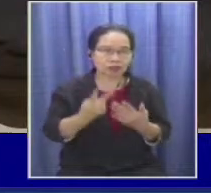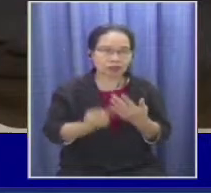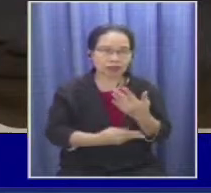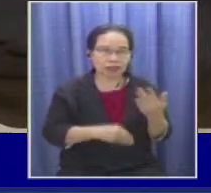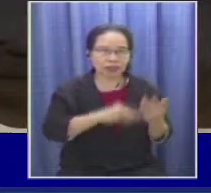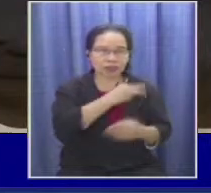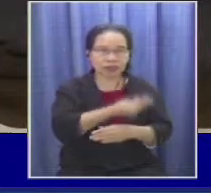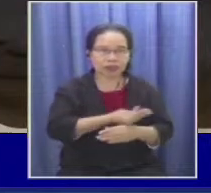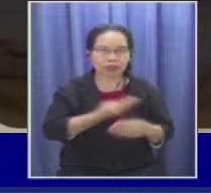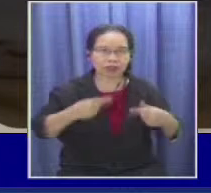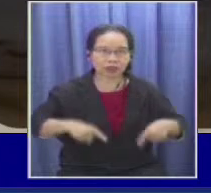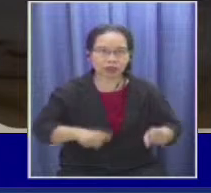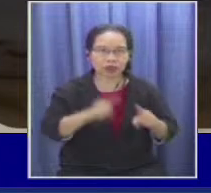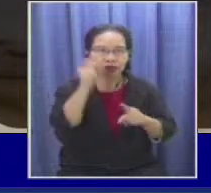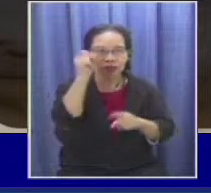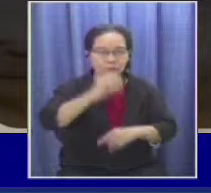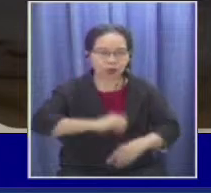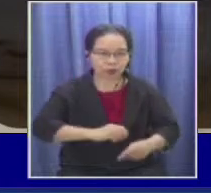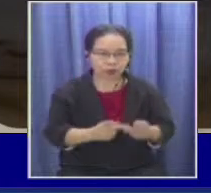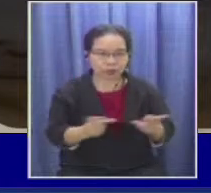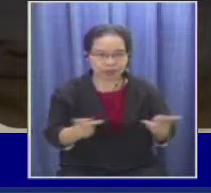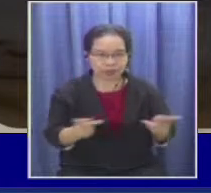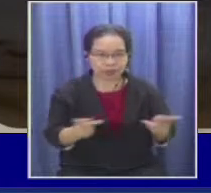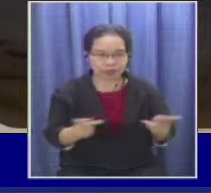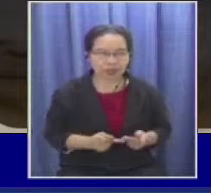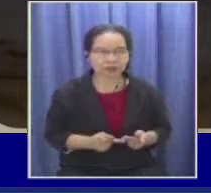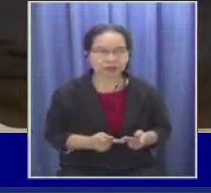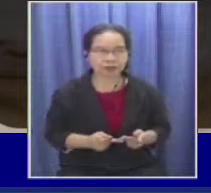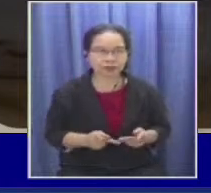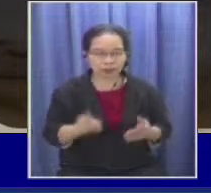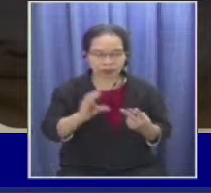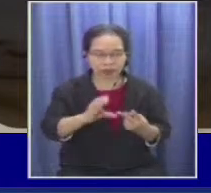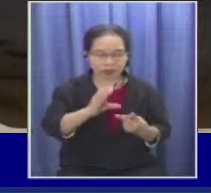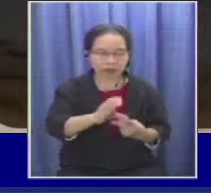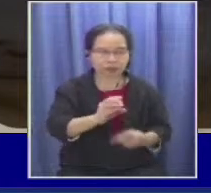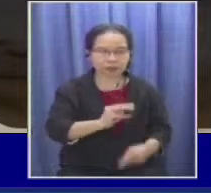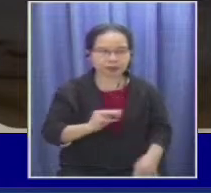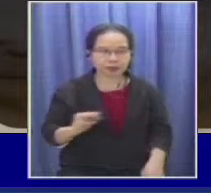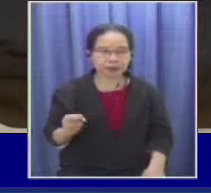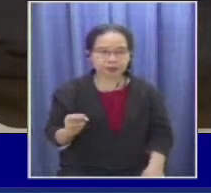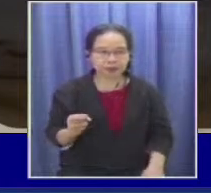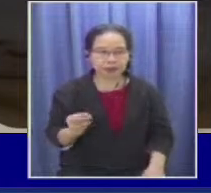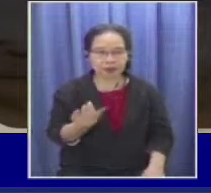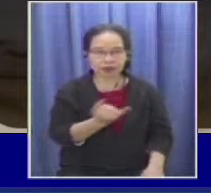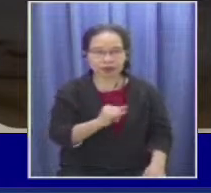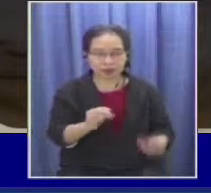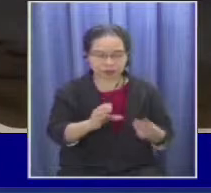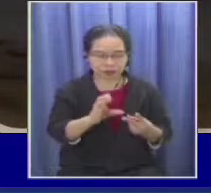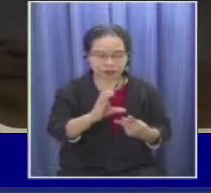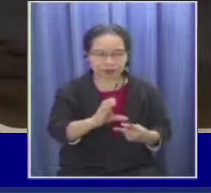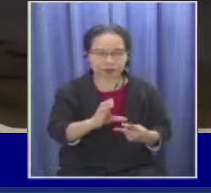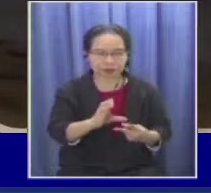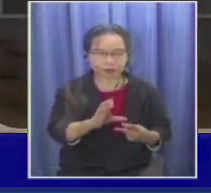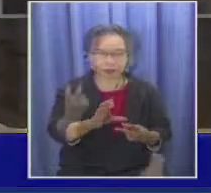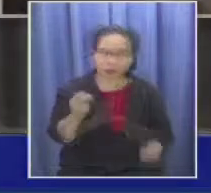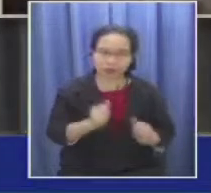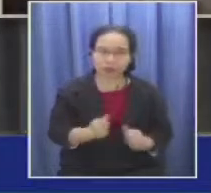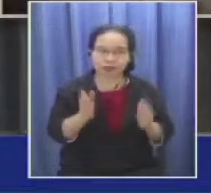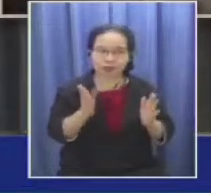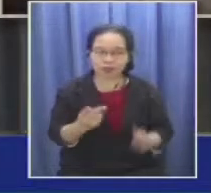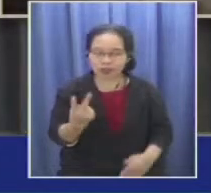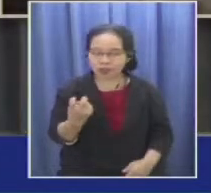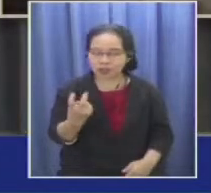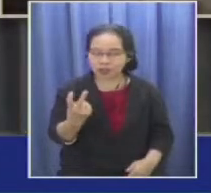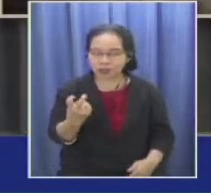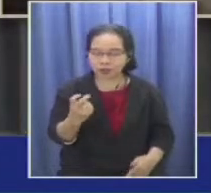ɔno arate na bre no chefano ensom asomafo du baako no wamu yi obi